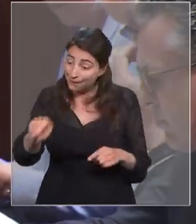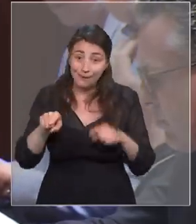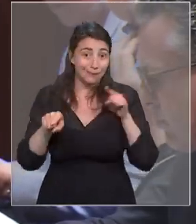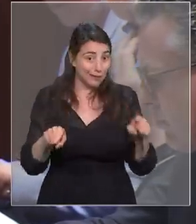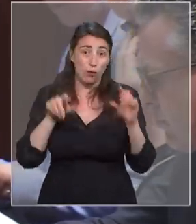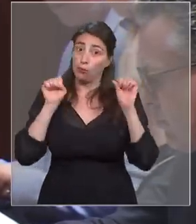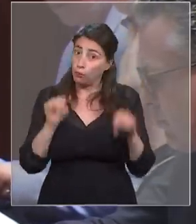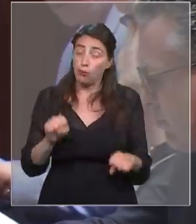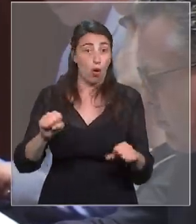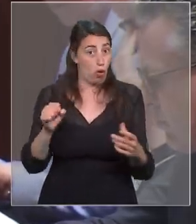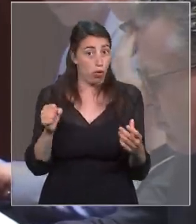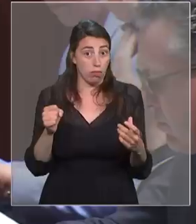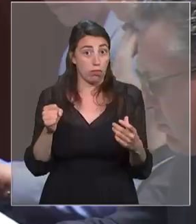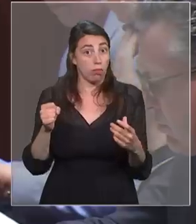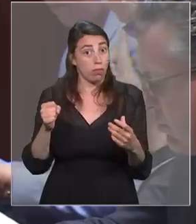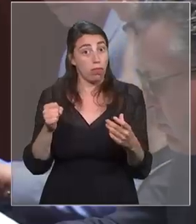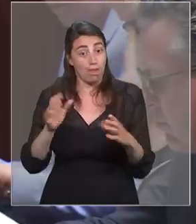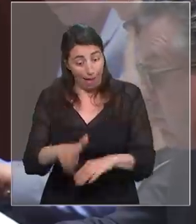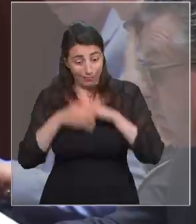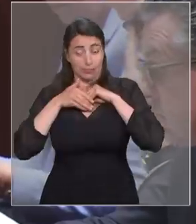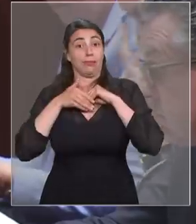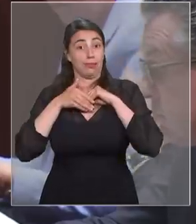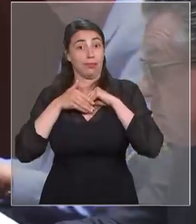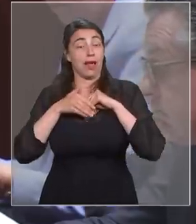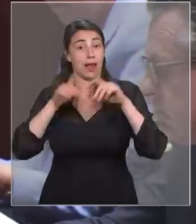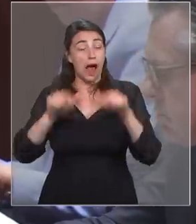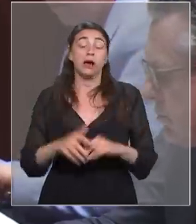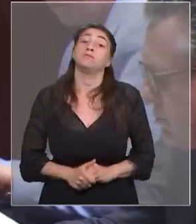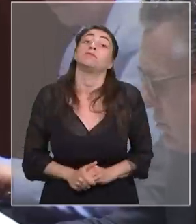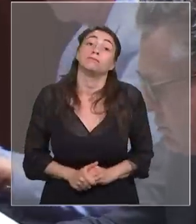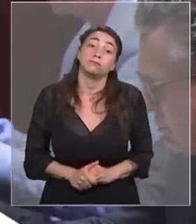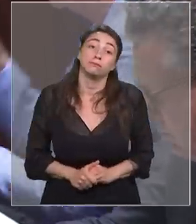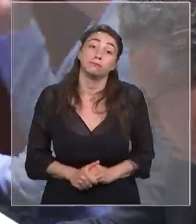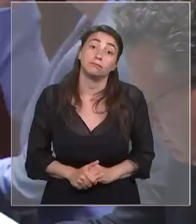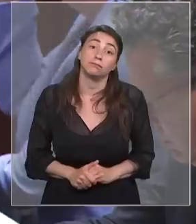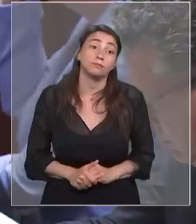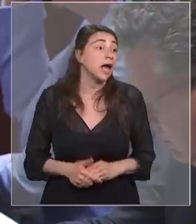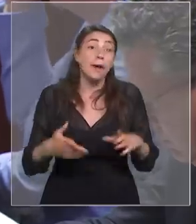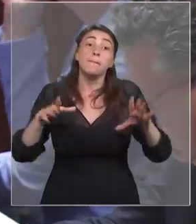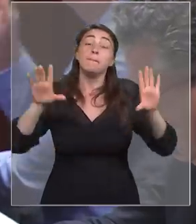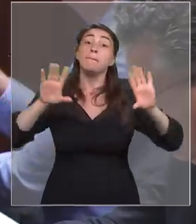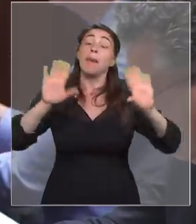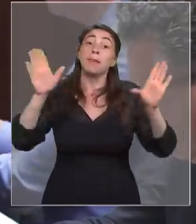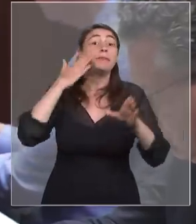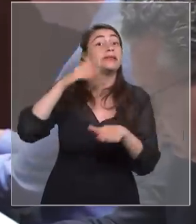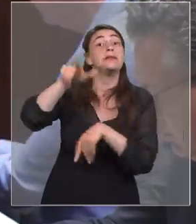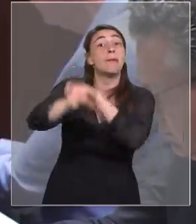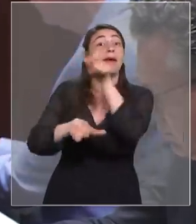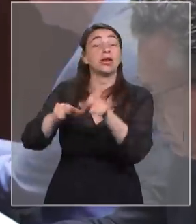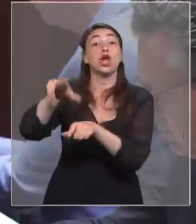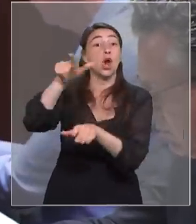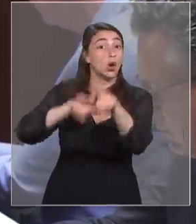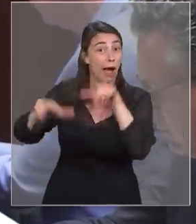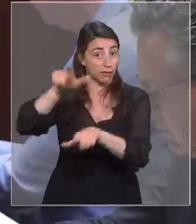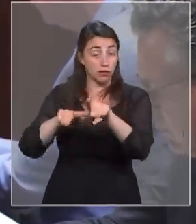Au contraire, nous les aidons alors qu'ils peuvent bénéficier d'un loyer pour loger leurs locataires. Et donc, comme ils ont un loyer, ils doivent